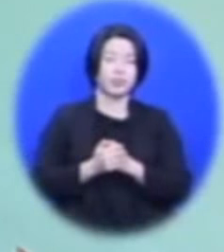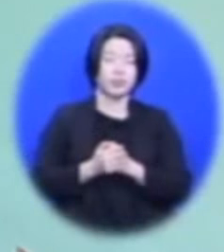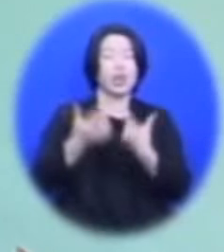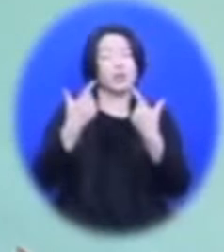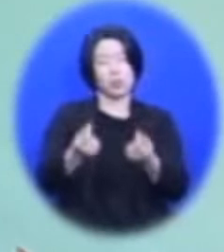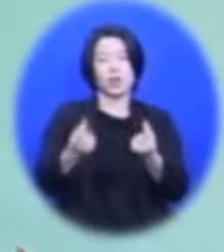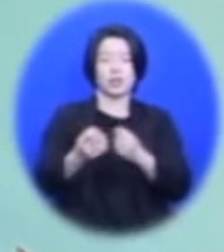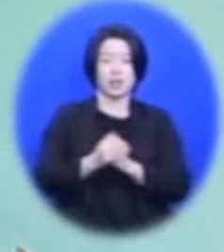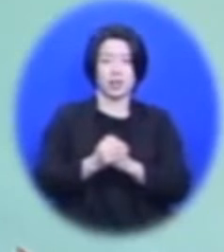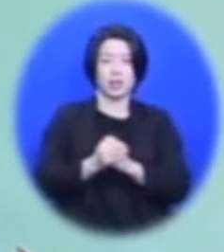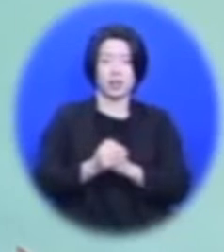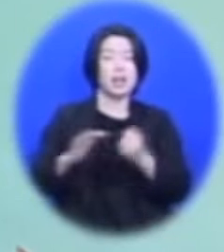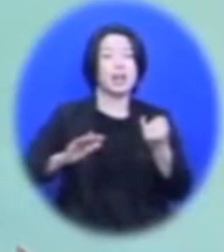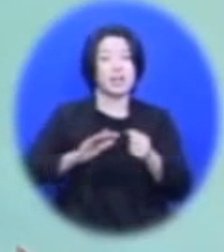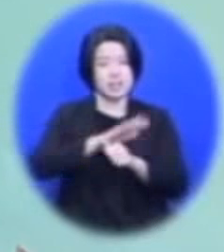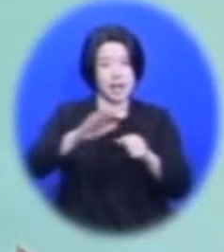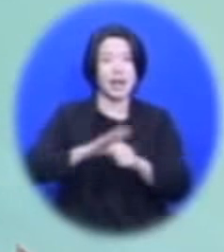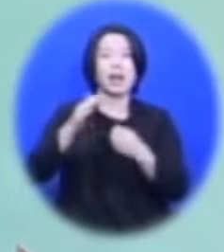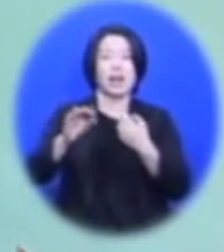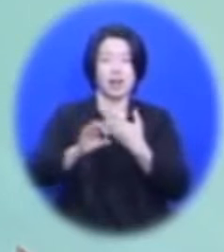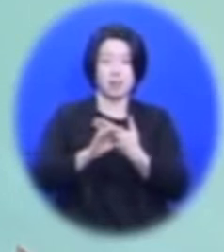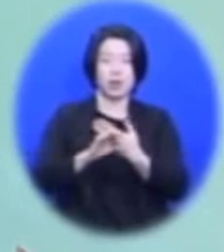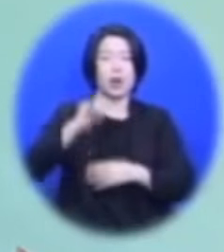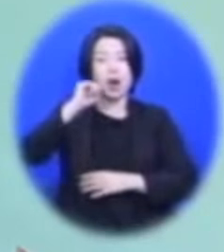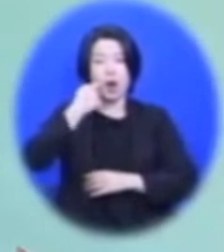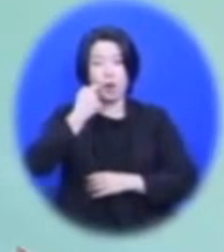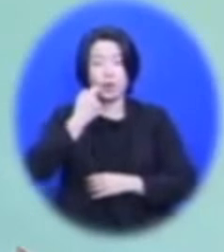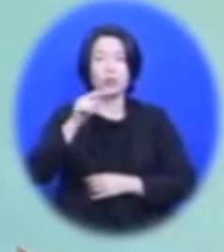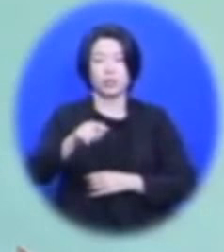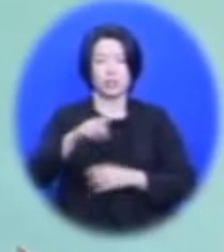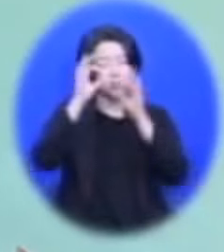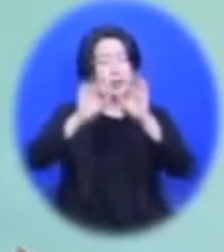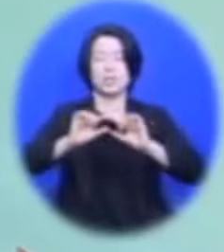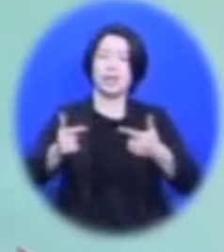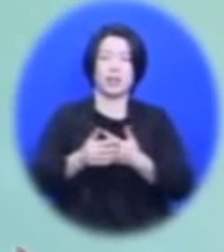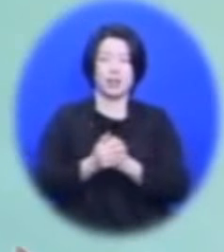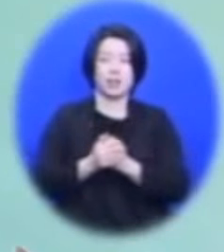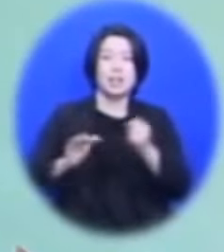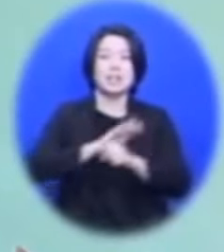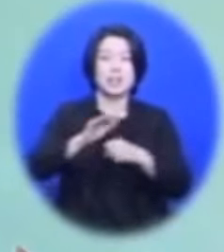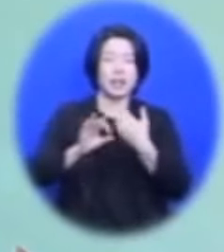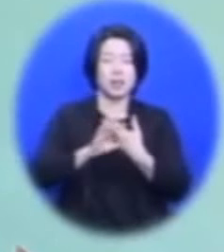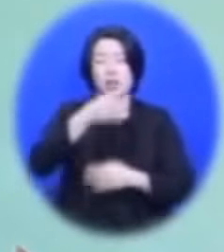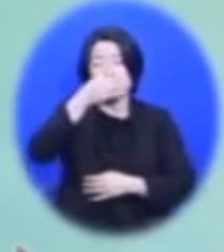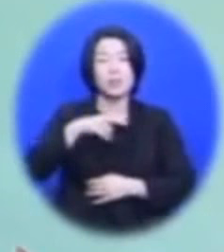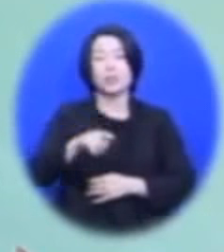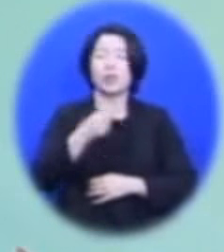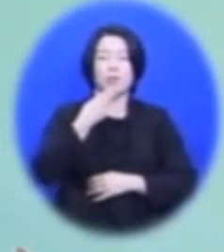똑같아. 사랑하면 어려운 게 안 보여. 사랑하면 힘든 게